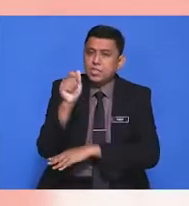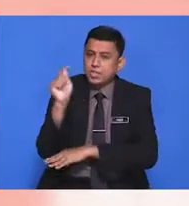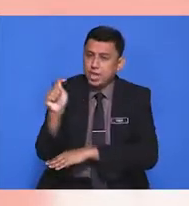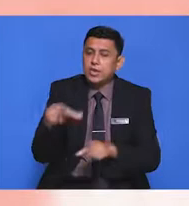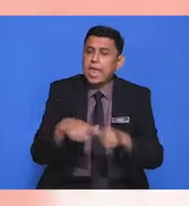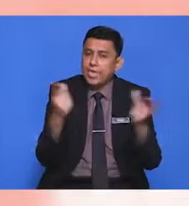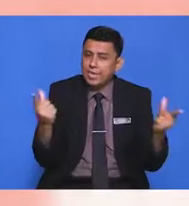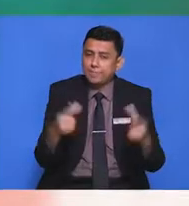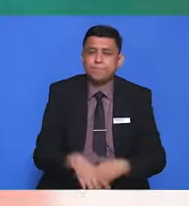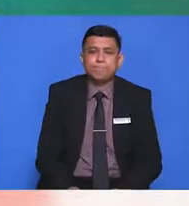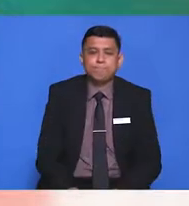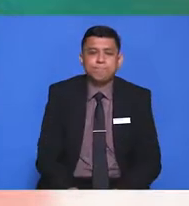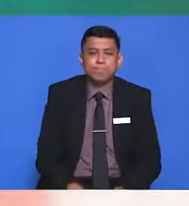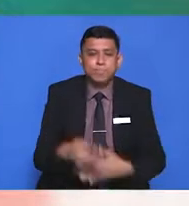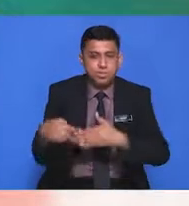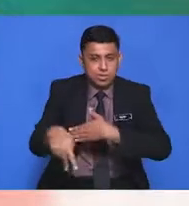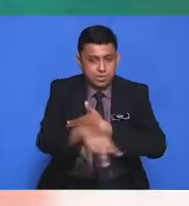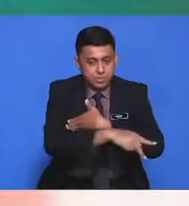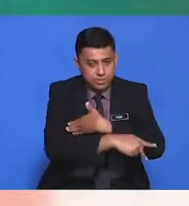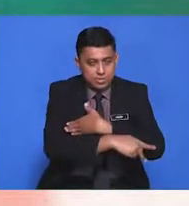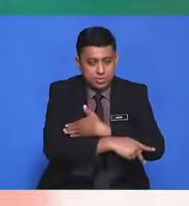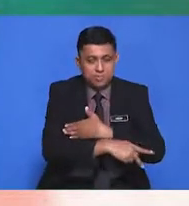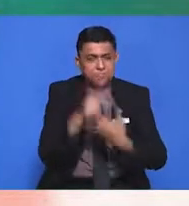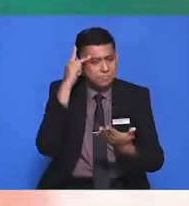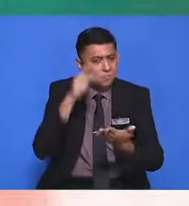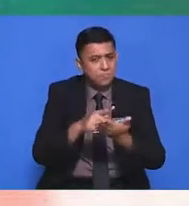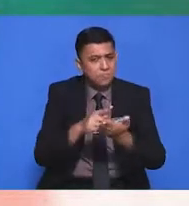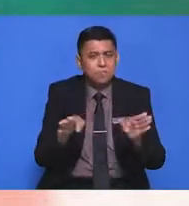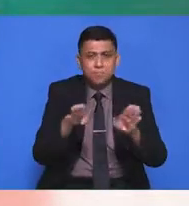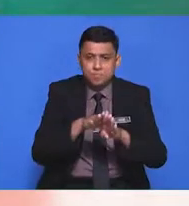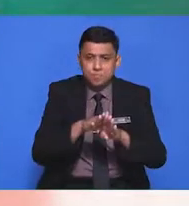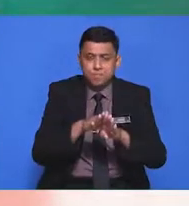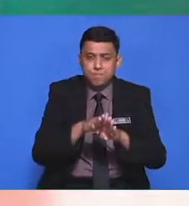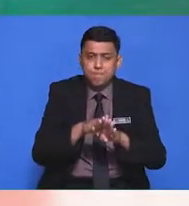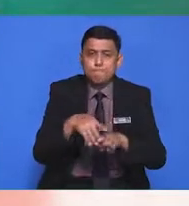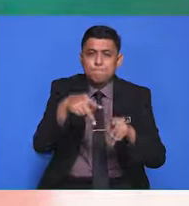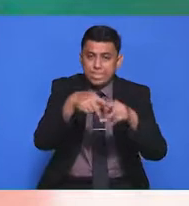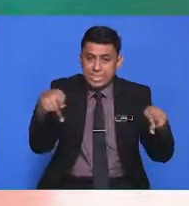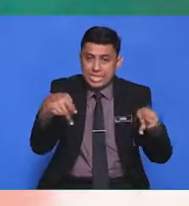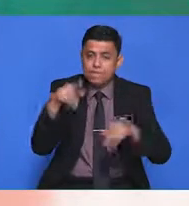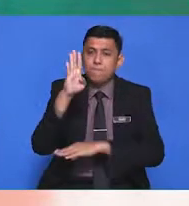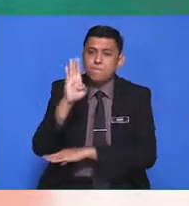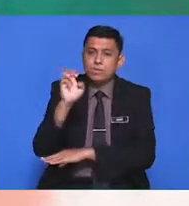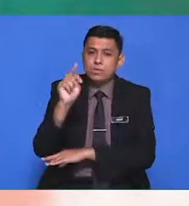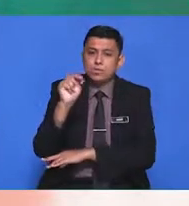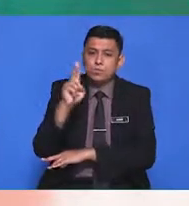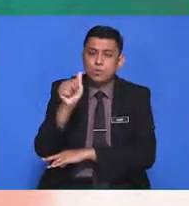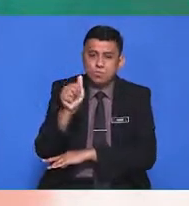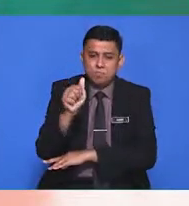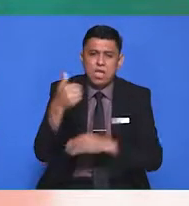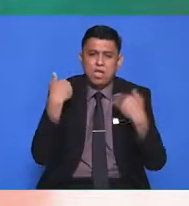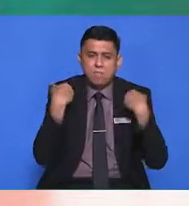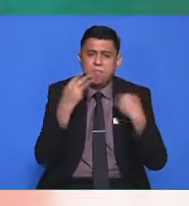lain. Pinggir laut di Asia Tenggara dikenali sebagai pentas benua. Ini kerana kawasan pinggir laut yang